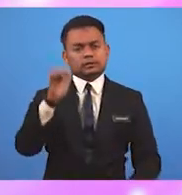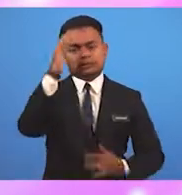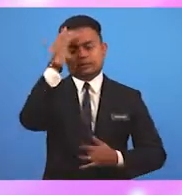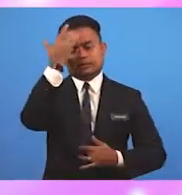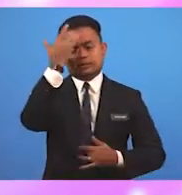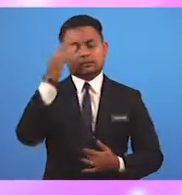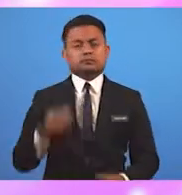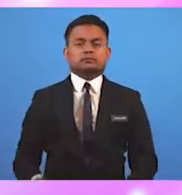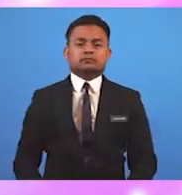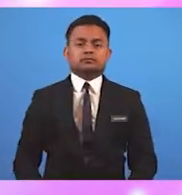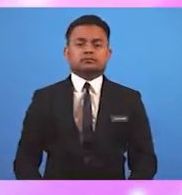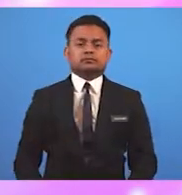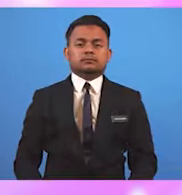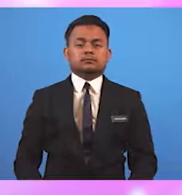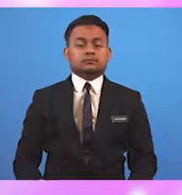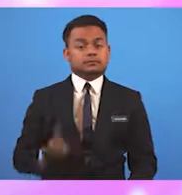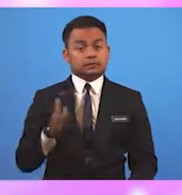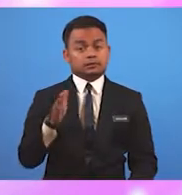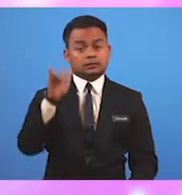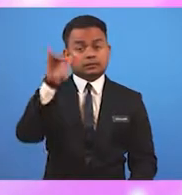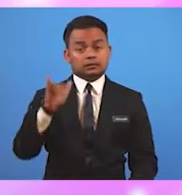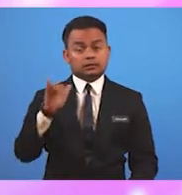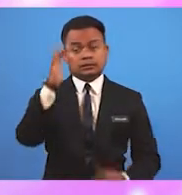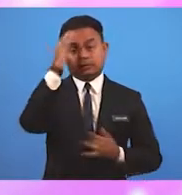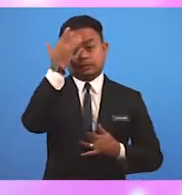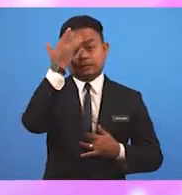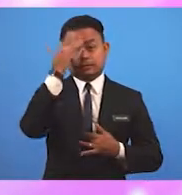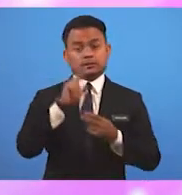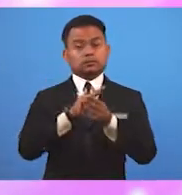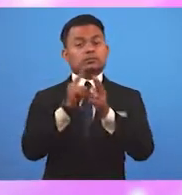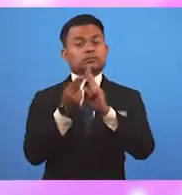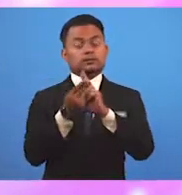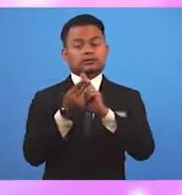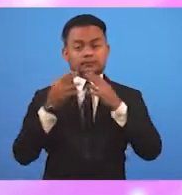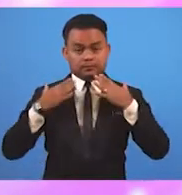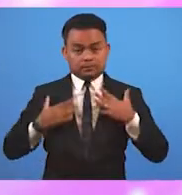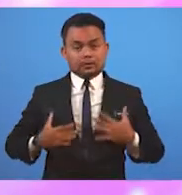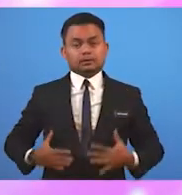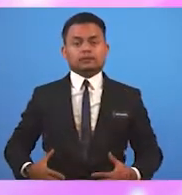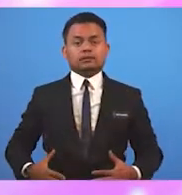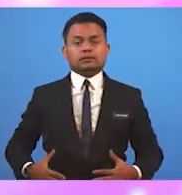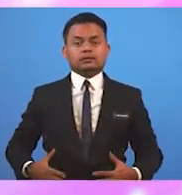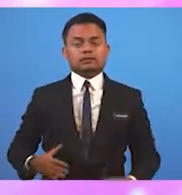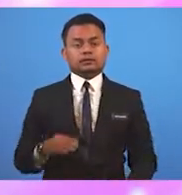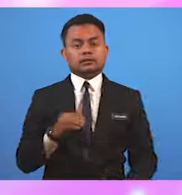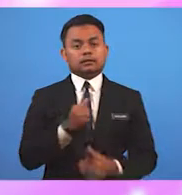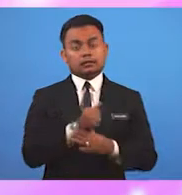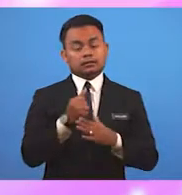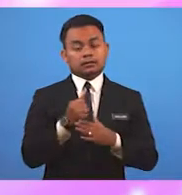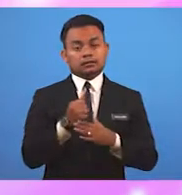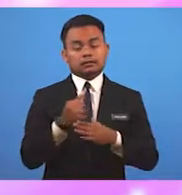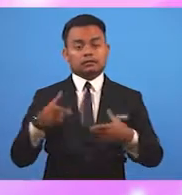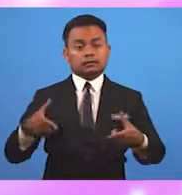Penyakit ikan ini merupakan perubahan sama ada dari segi fizikal ataupun kelakuan